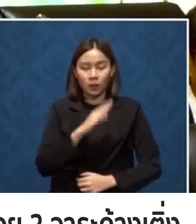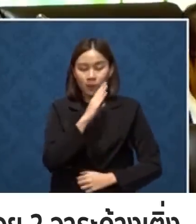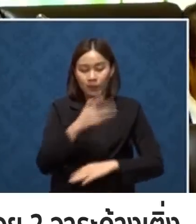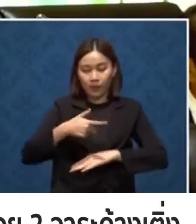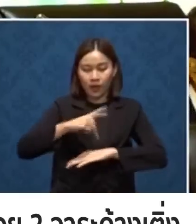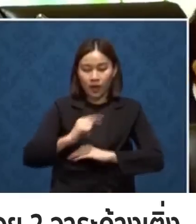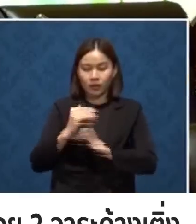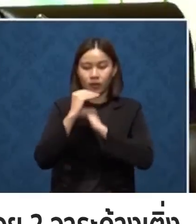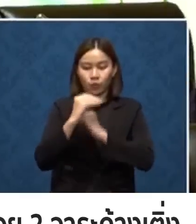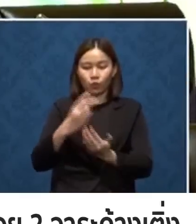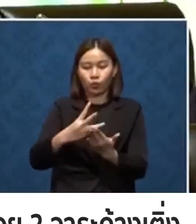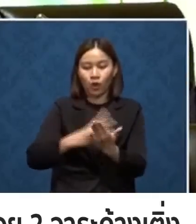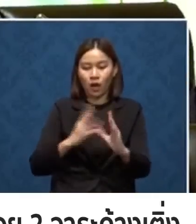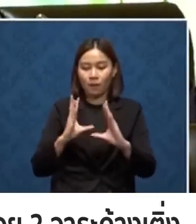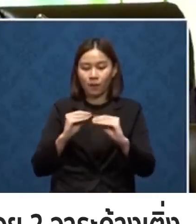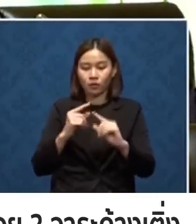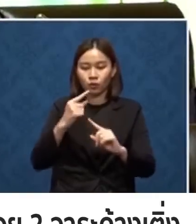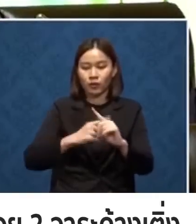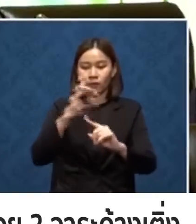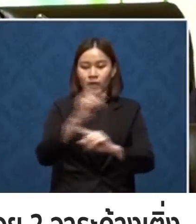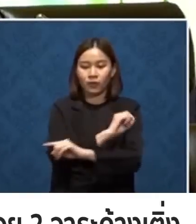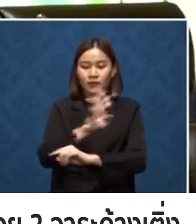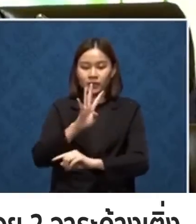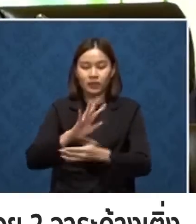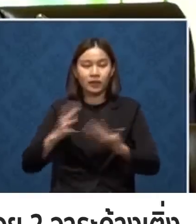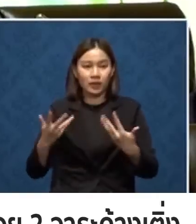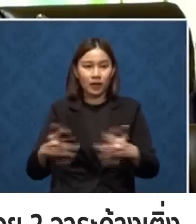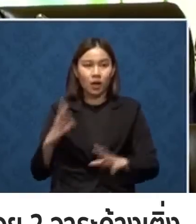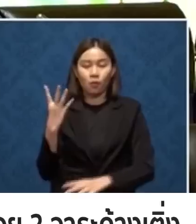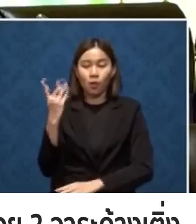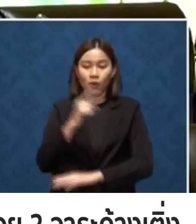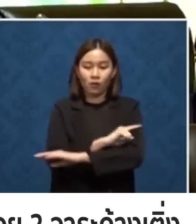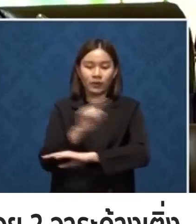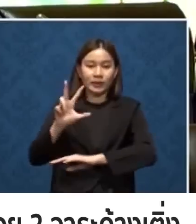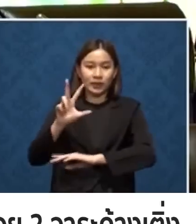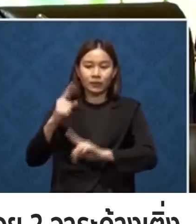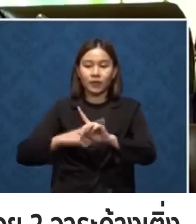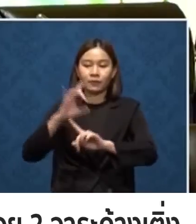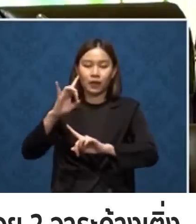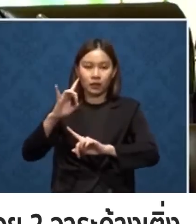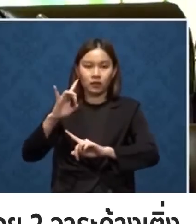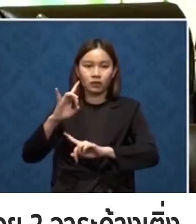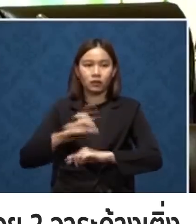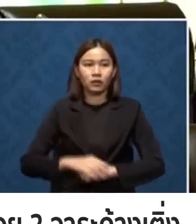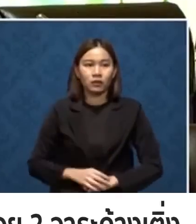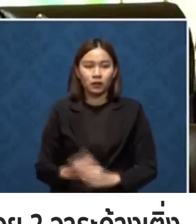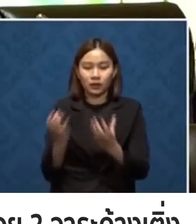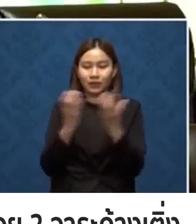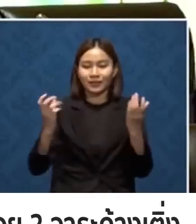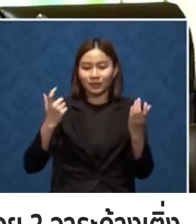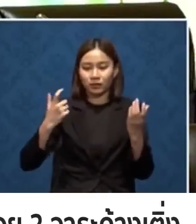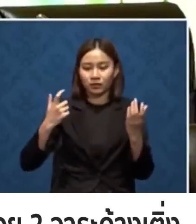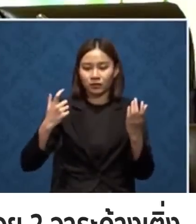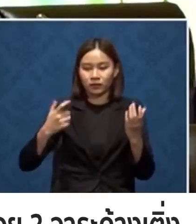ญัตตินั้นผมก็จะเสนอญัตติของผมคัดค้านนะฮะเป็นอีก1ญัตติอ้าง32อนุ